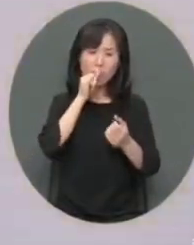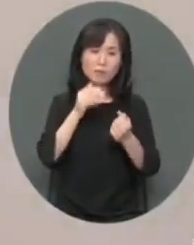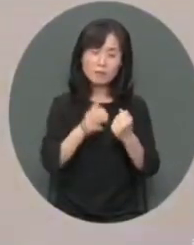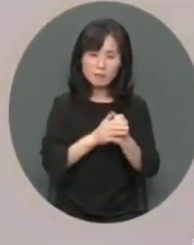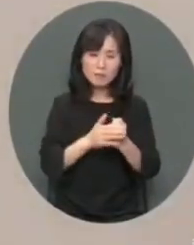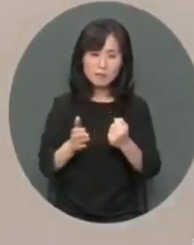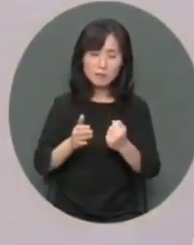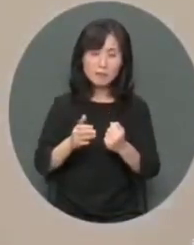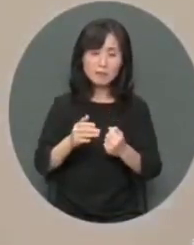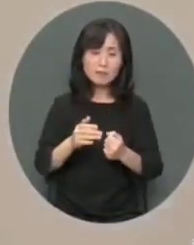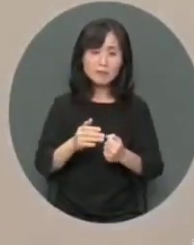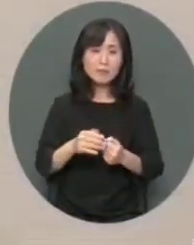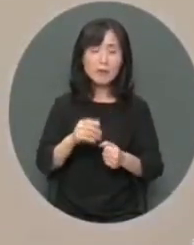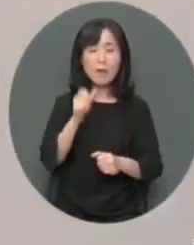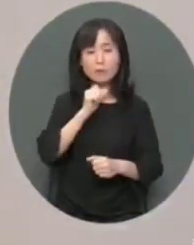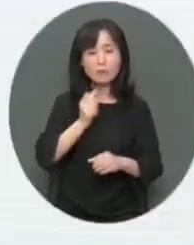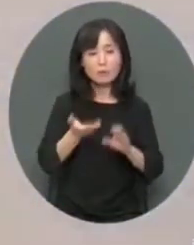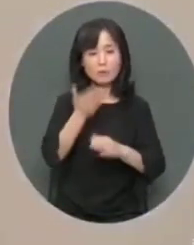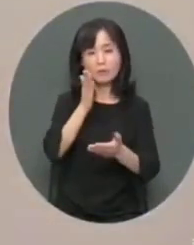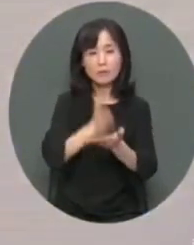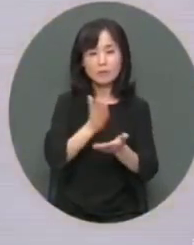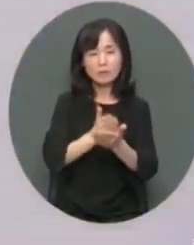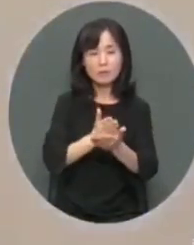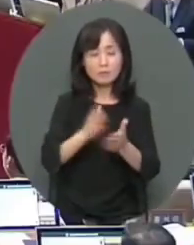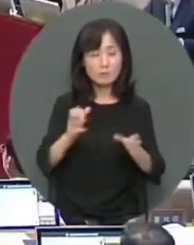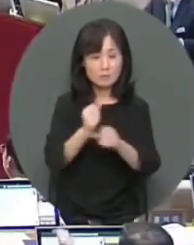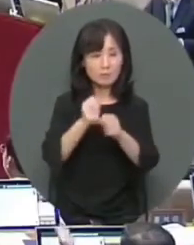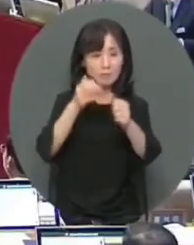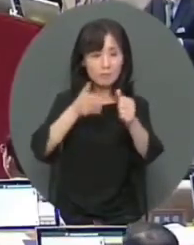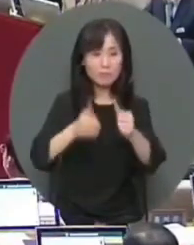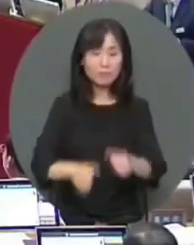늦어도 5분을 넘지 않도록 해주시기 바랍니다.